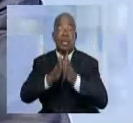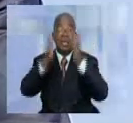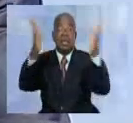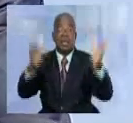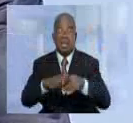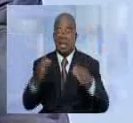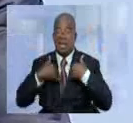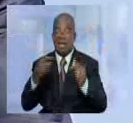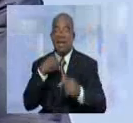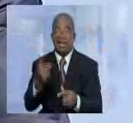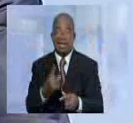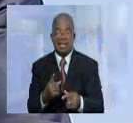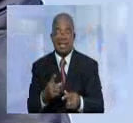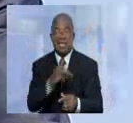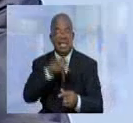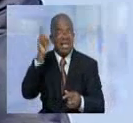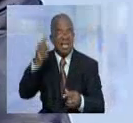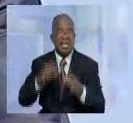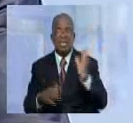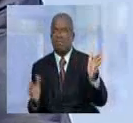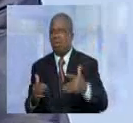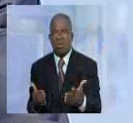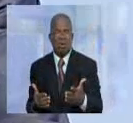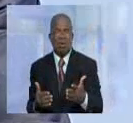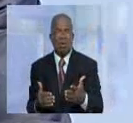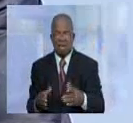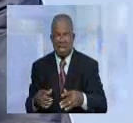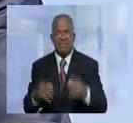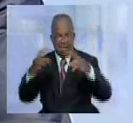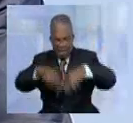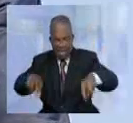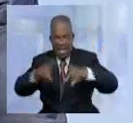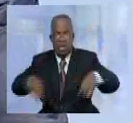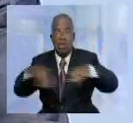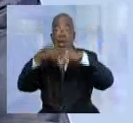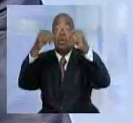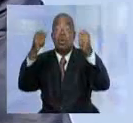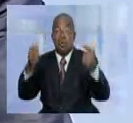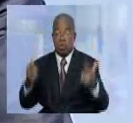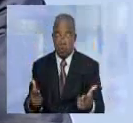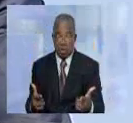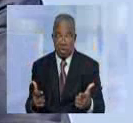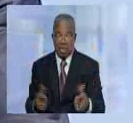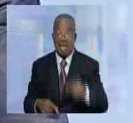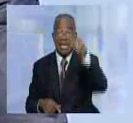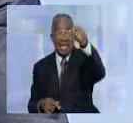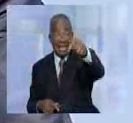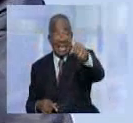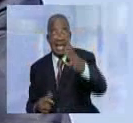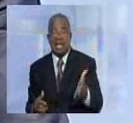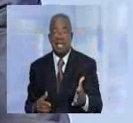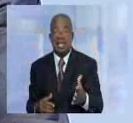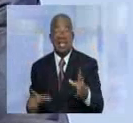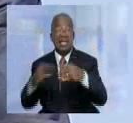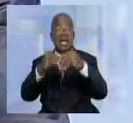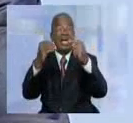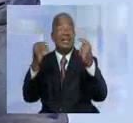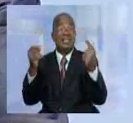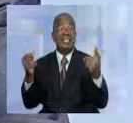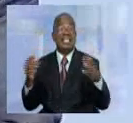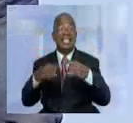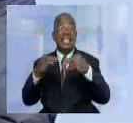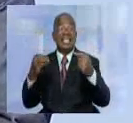LBTP, un architecte, automatiquement, il va demander une étude de sol. Surtout dans ce type de zone-là, c'est une zone sablonneuse. Donc, ça veut